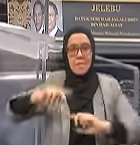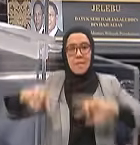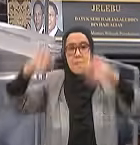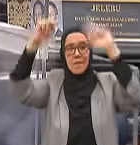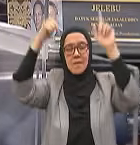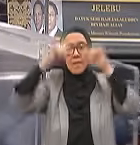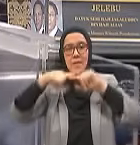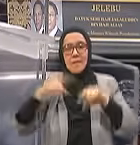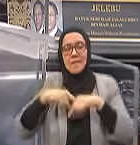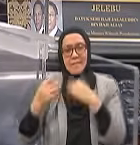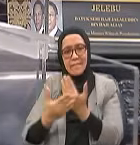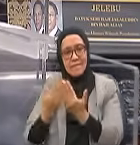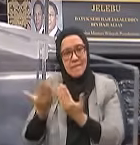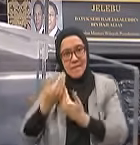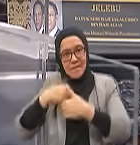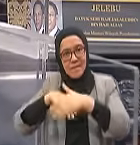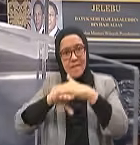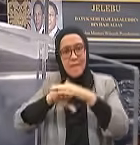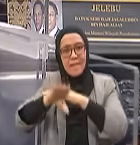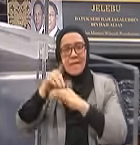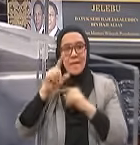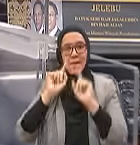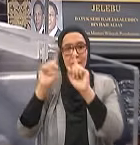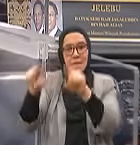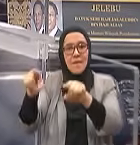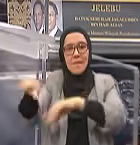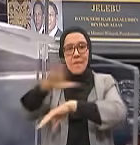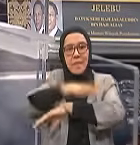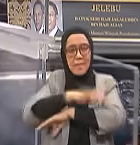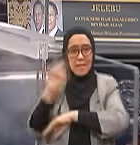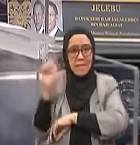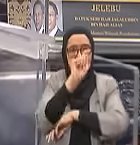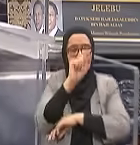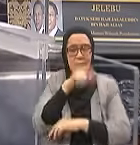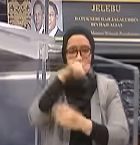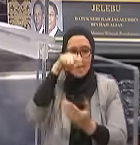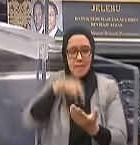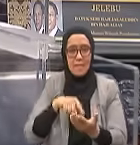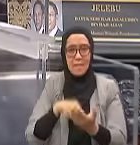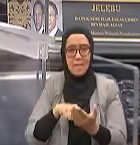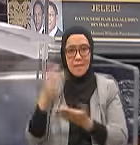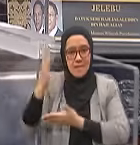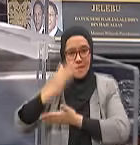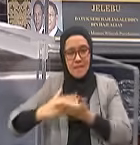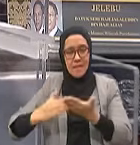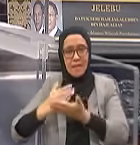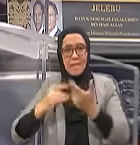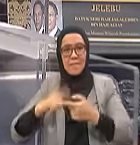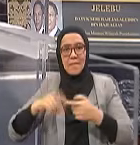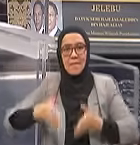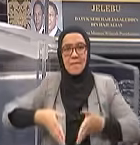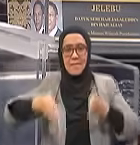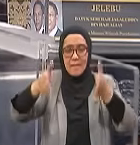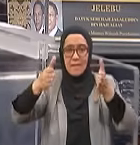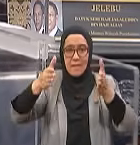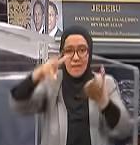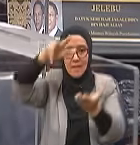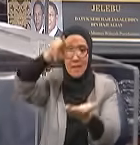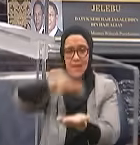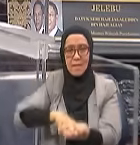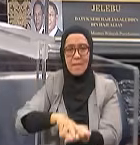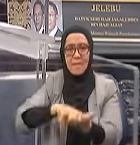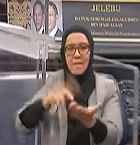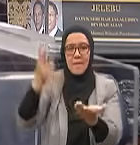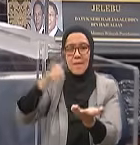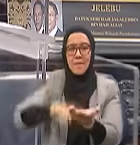Iwan ke pantai timur ini adalah sebahagian daripada jajaran yang diperlakukan oleh laporan HWI